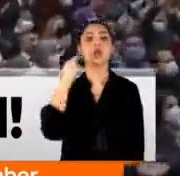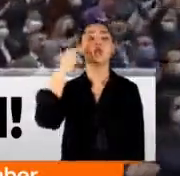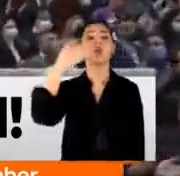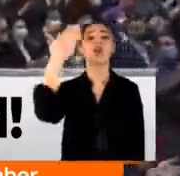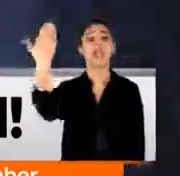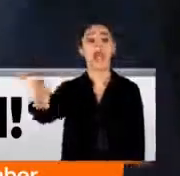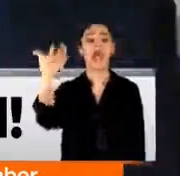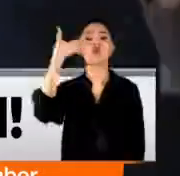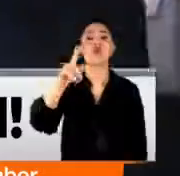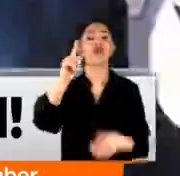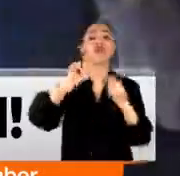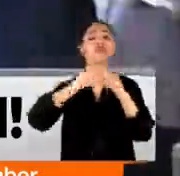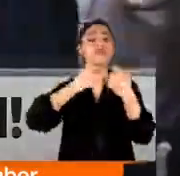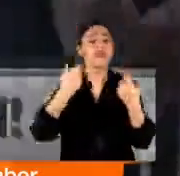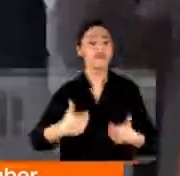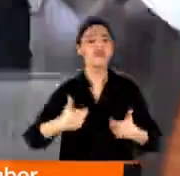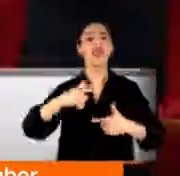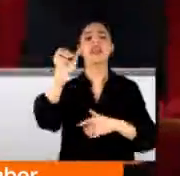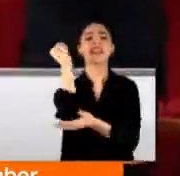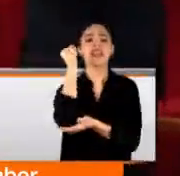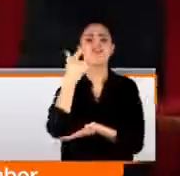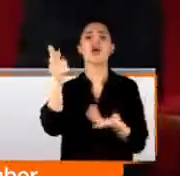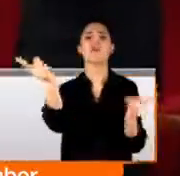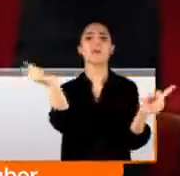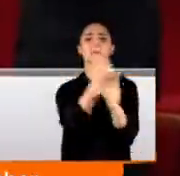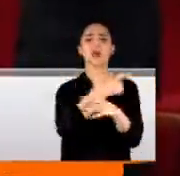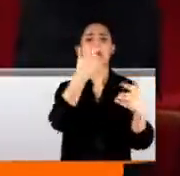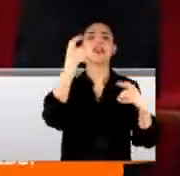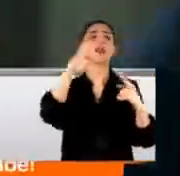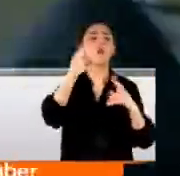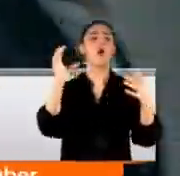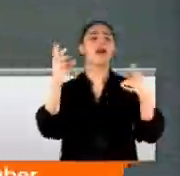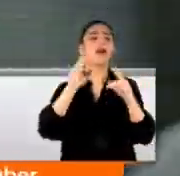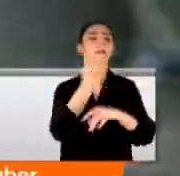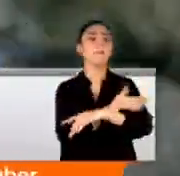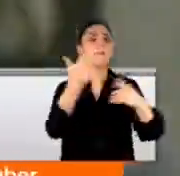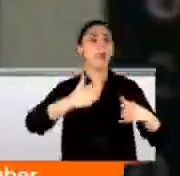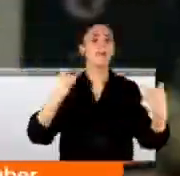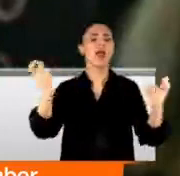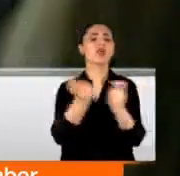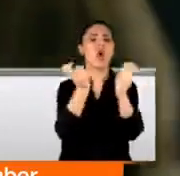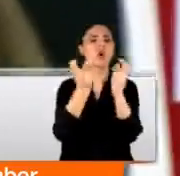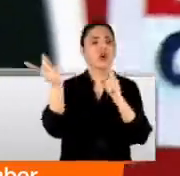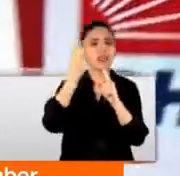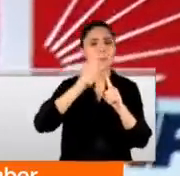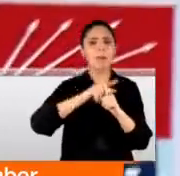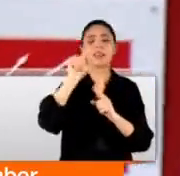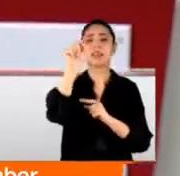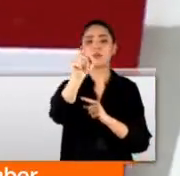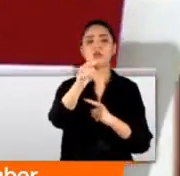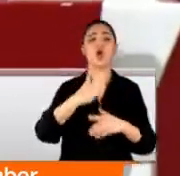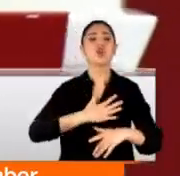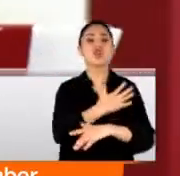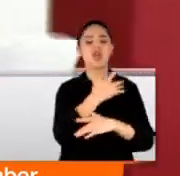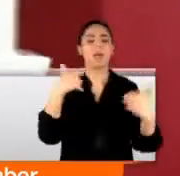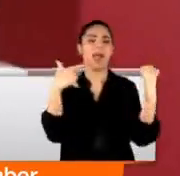Cumhurbaşkanı Erdoğan, Kırşehir, Kırıkkale, Sivas ve Yozgat il kongrelerine bağlandı. Hedefinde ana muhalefet partisi CHP ve